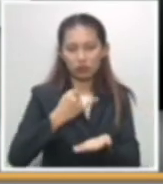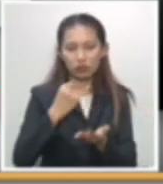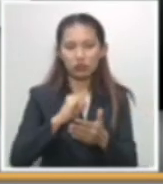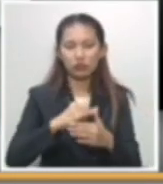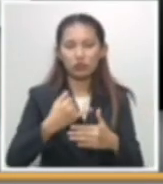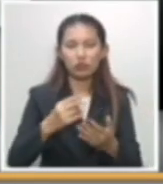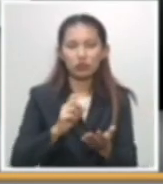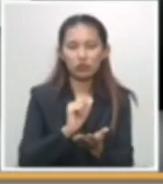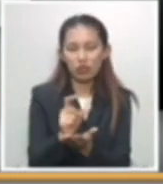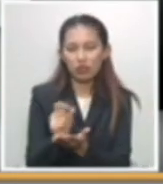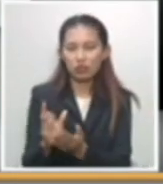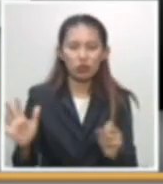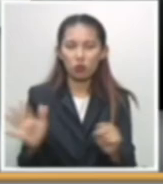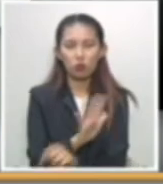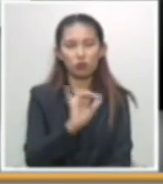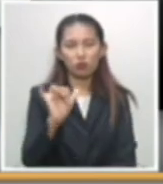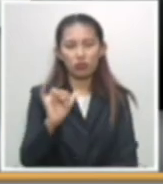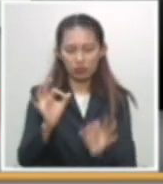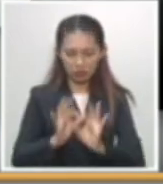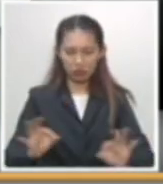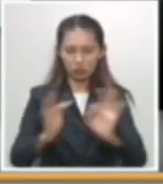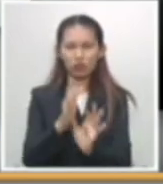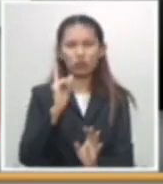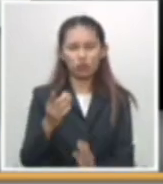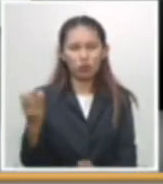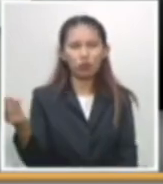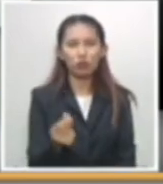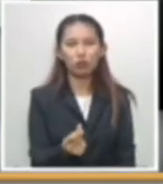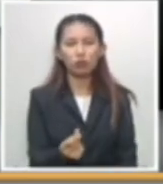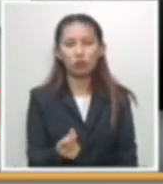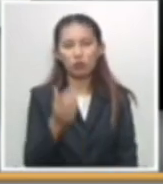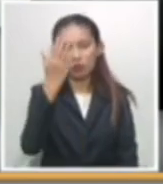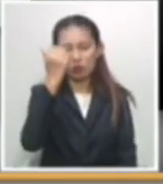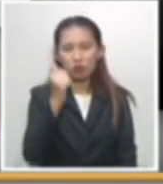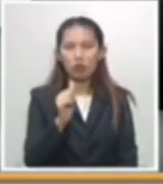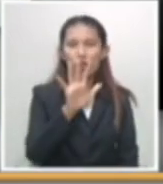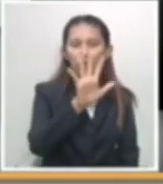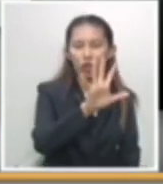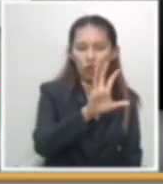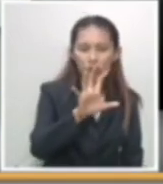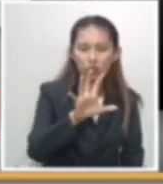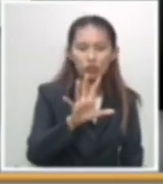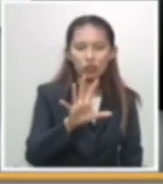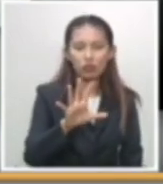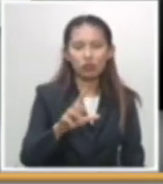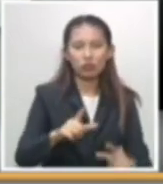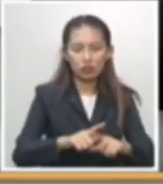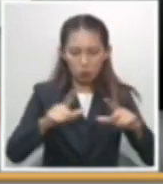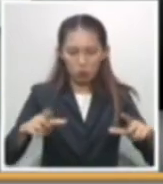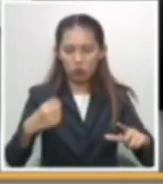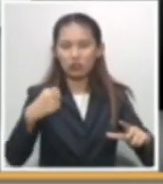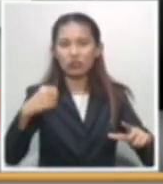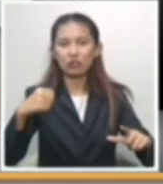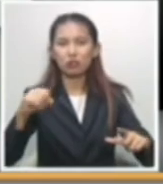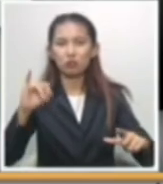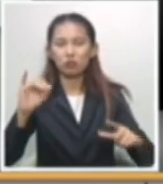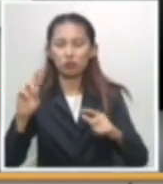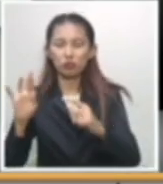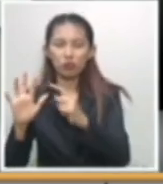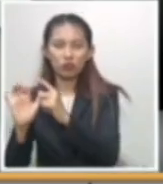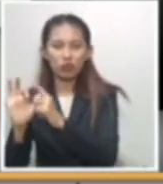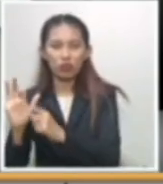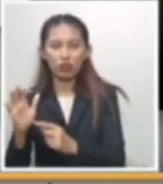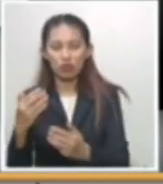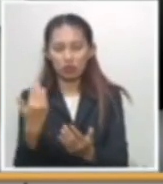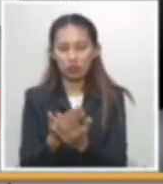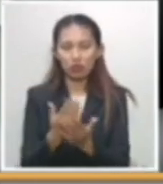แต่ขอเตือนว่าให้รีบเถอะครับ500บาท20ไร่ก็เป็นเงิน10,000บาทสำหรับคนกำลังยุ่งยากจน